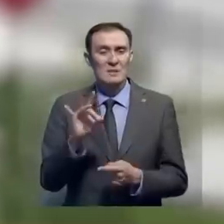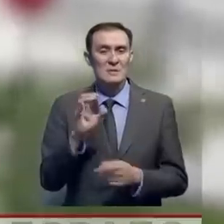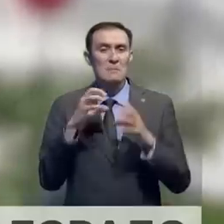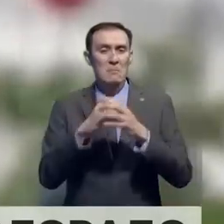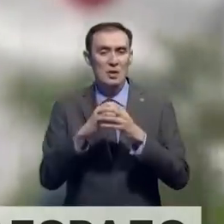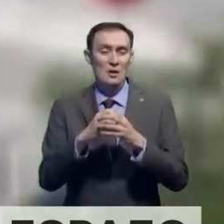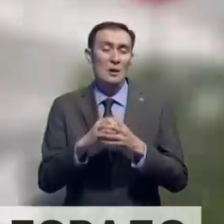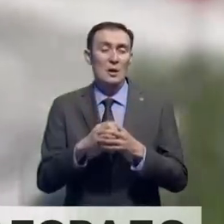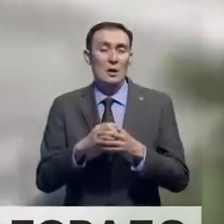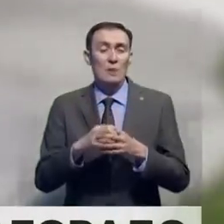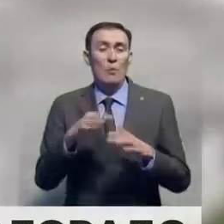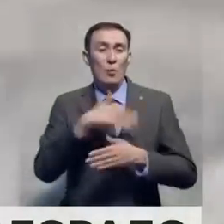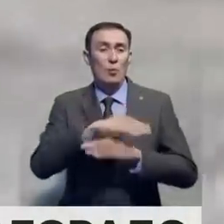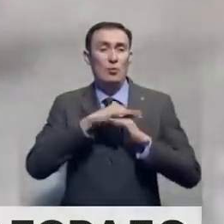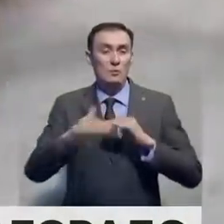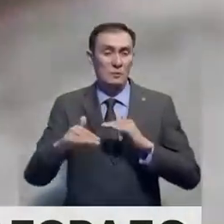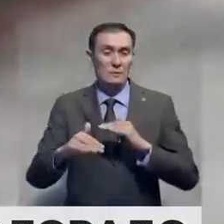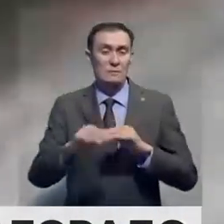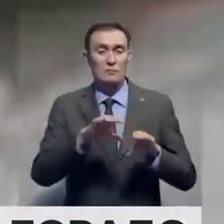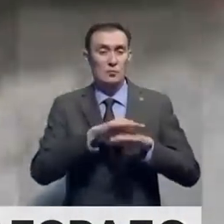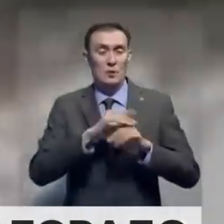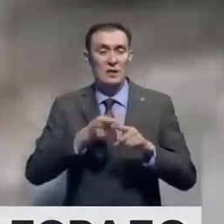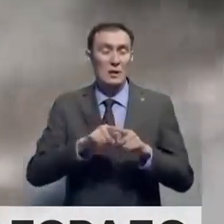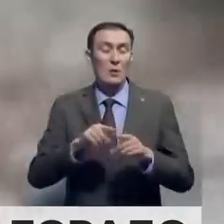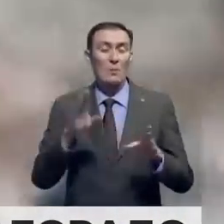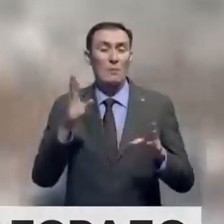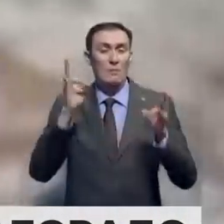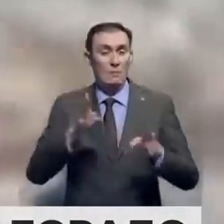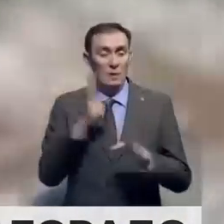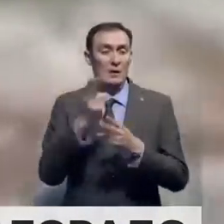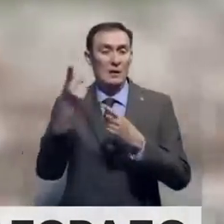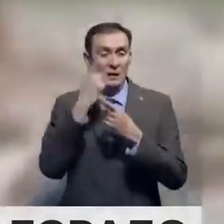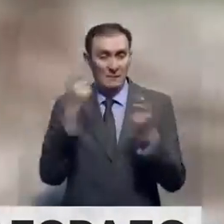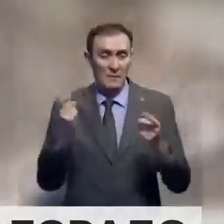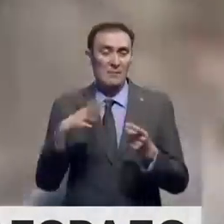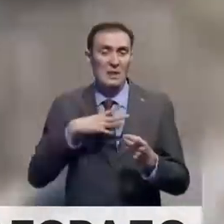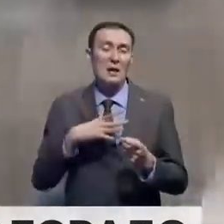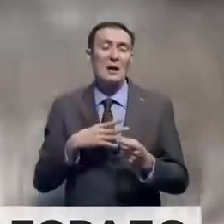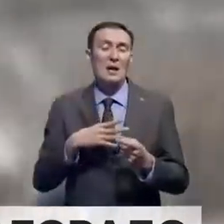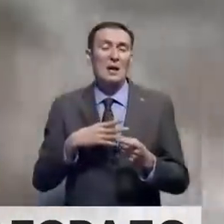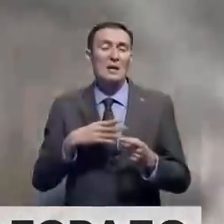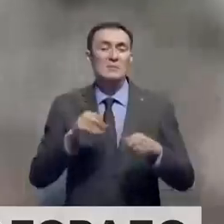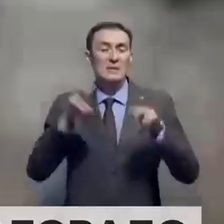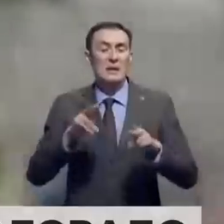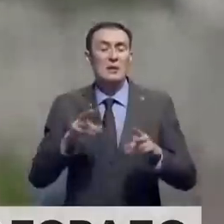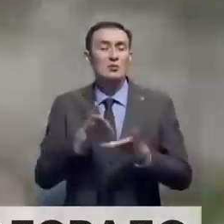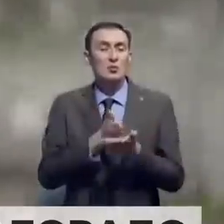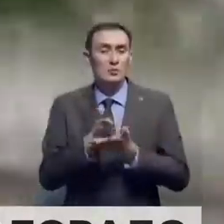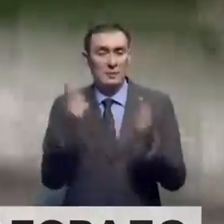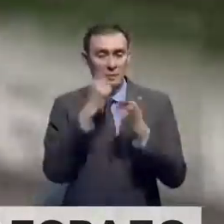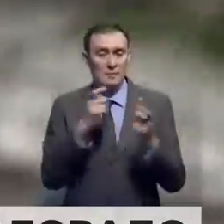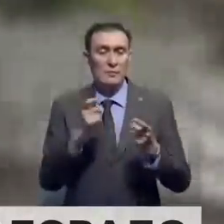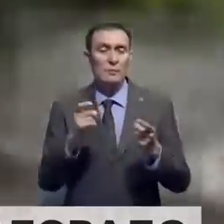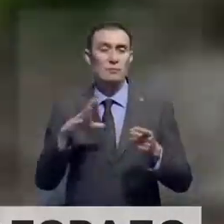с мяч для гольфа покрыли улицы плотным слоем а не погодя местных жителей ранее информировала национальное метеорологическая служба